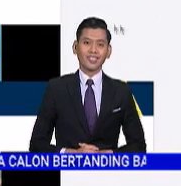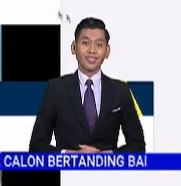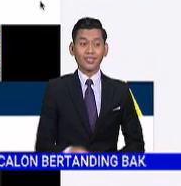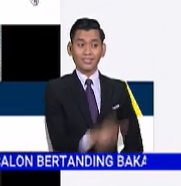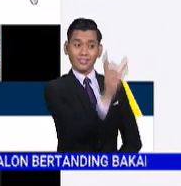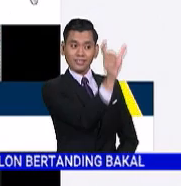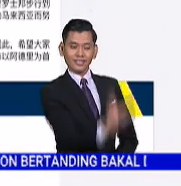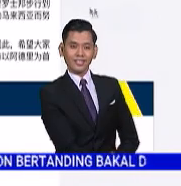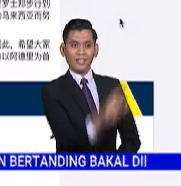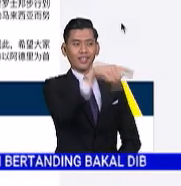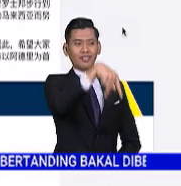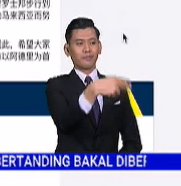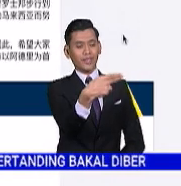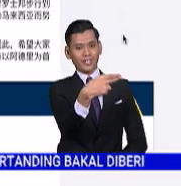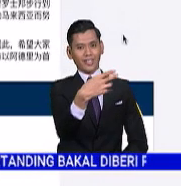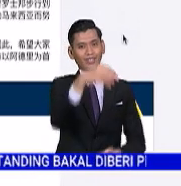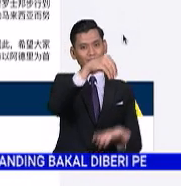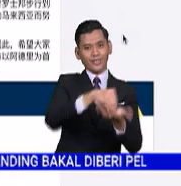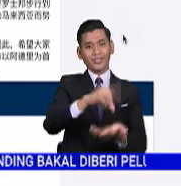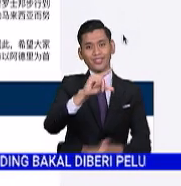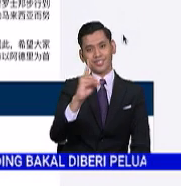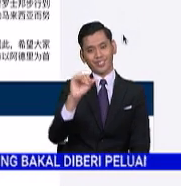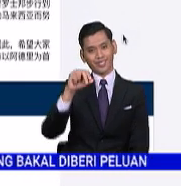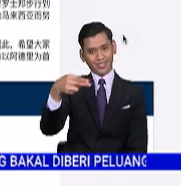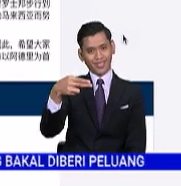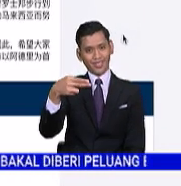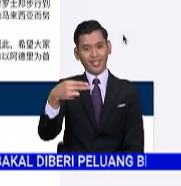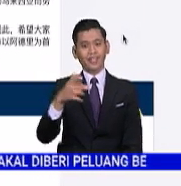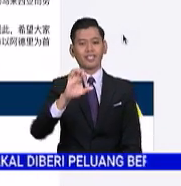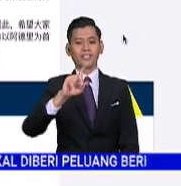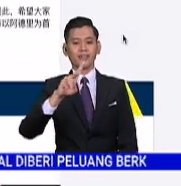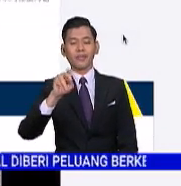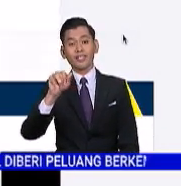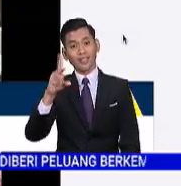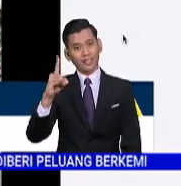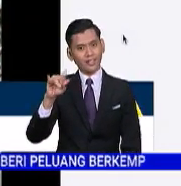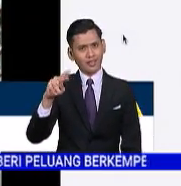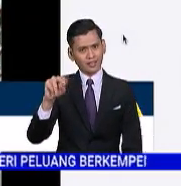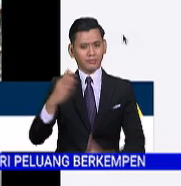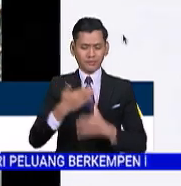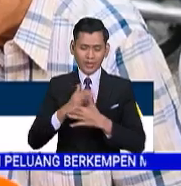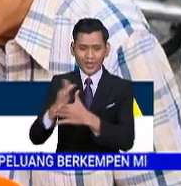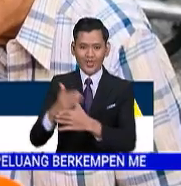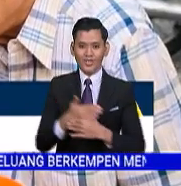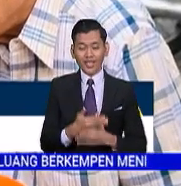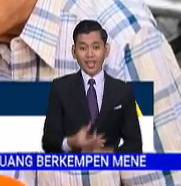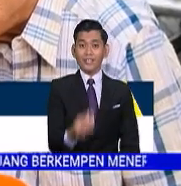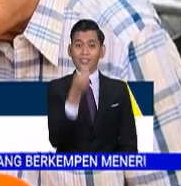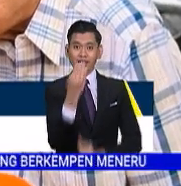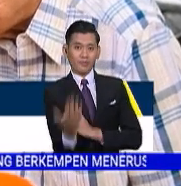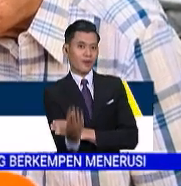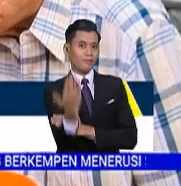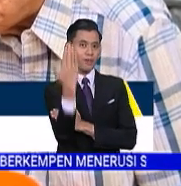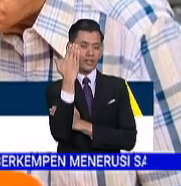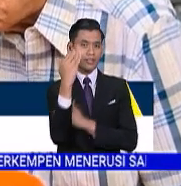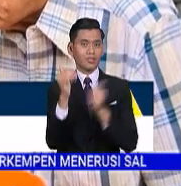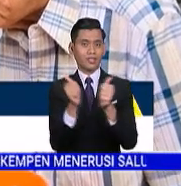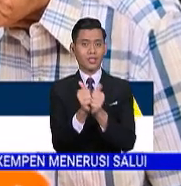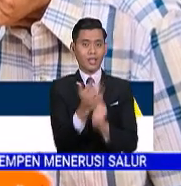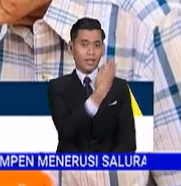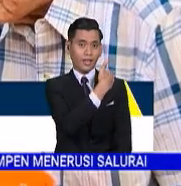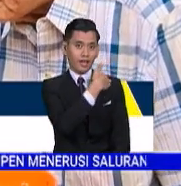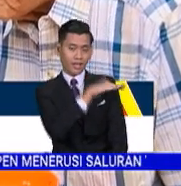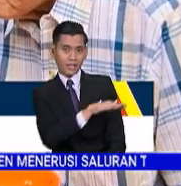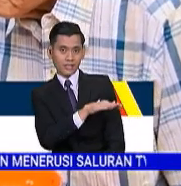Calon Pakatan Harapan PH Dun Gadik G. Saminaden berkongsi aktivitinya dengan sarapan bersama veteran DAP Lim